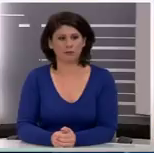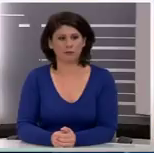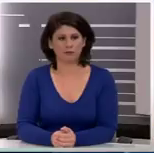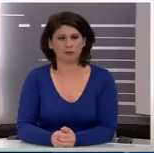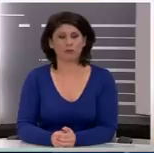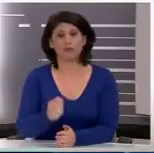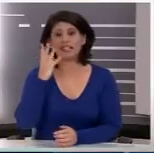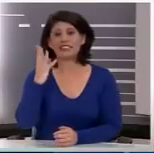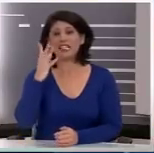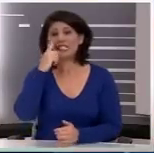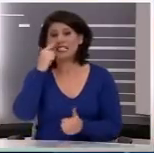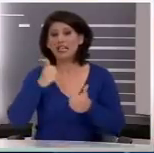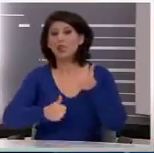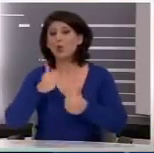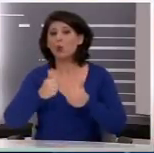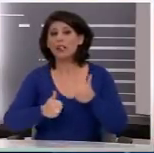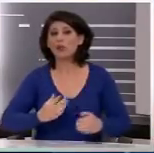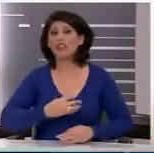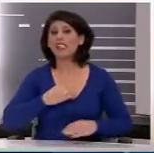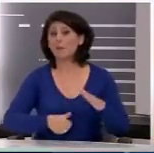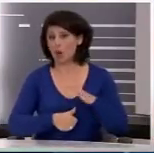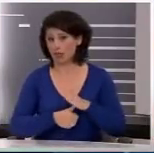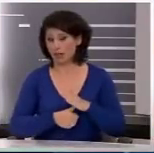Στις 4 Ιουνίου, κύριε Πρόεδρε,